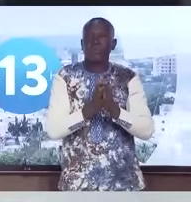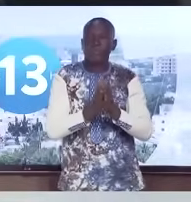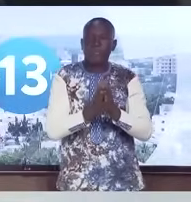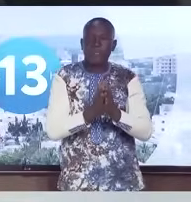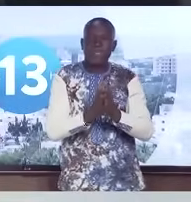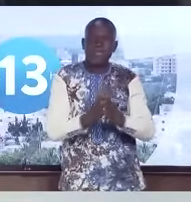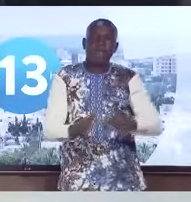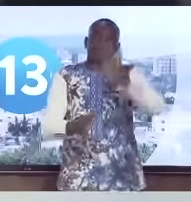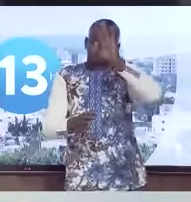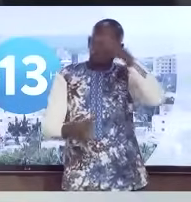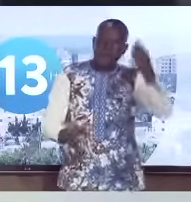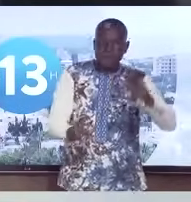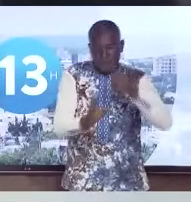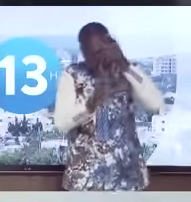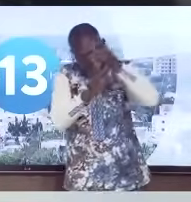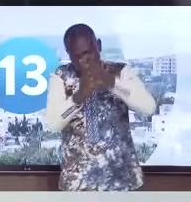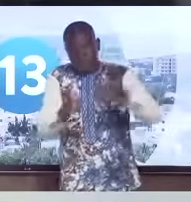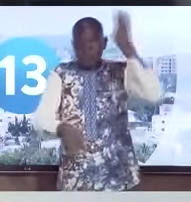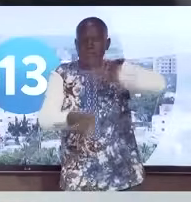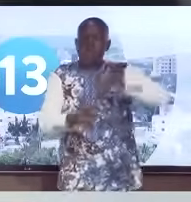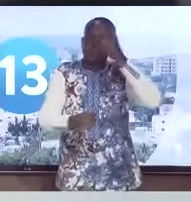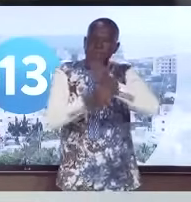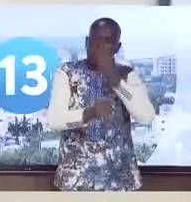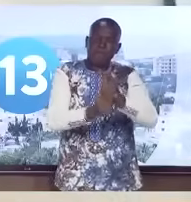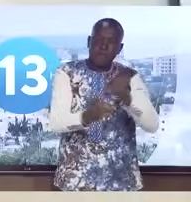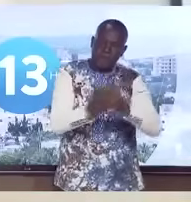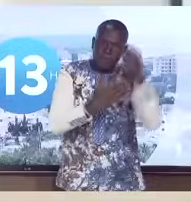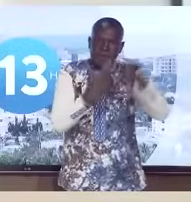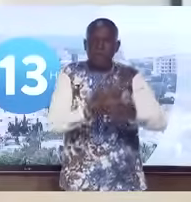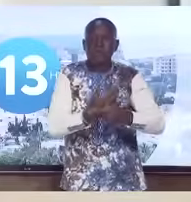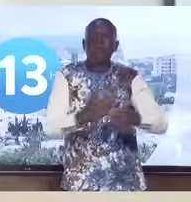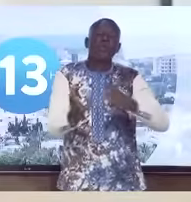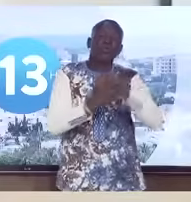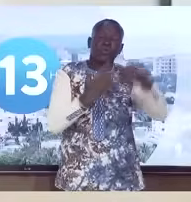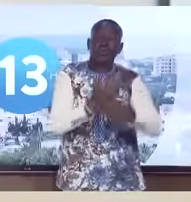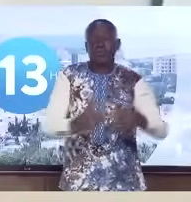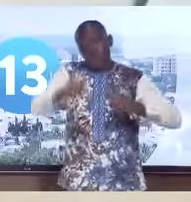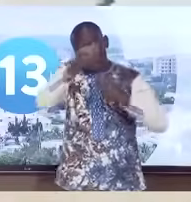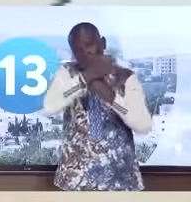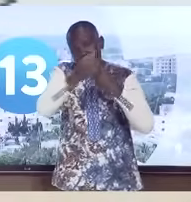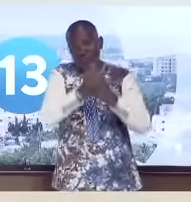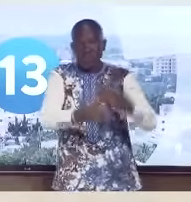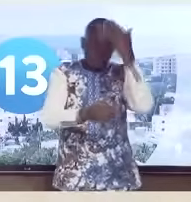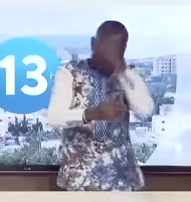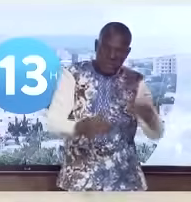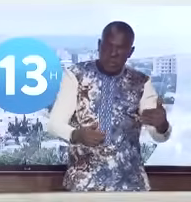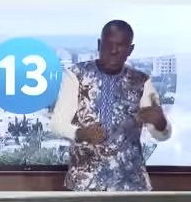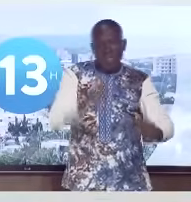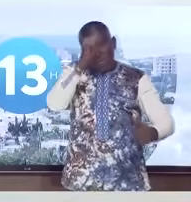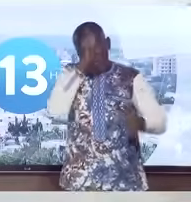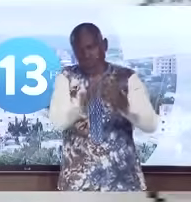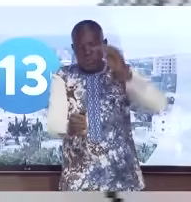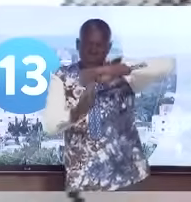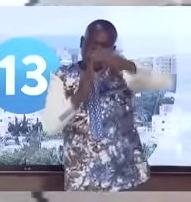24 mois après sa mise en œuvre, les acteurs du projet Joining Forces for Child Protection in Emergencies passent en revue